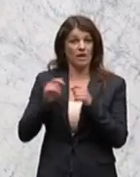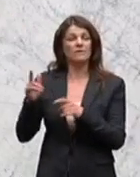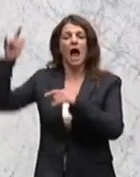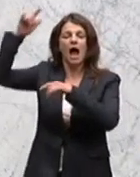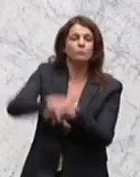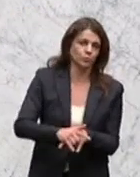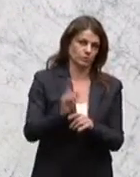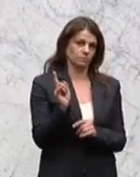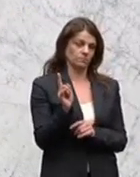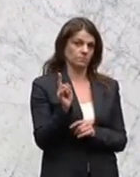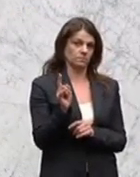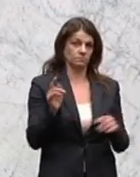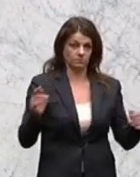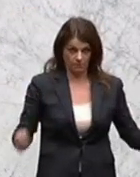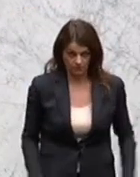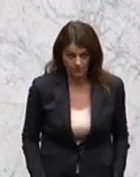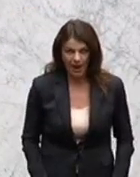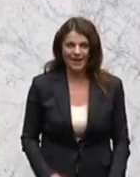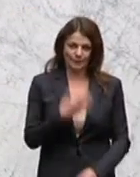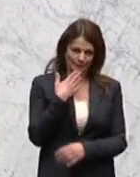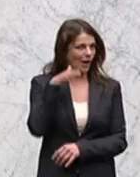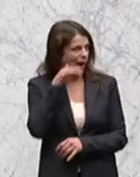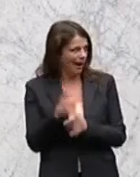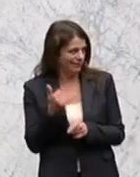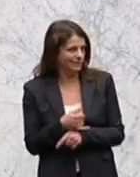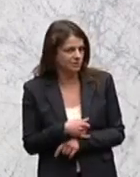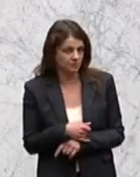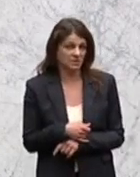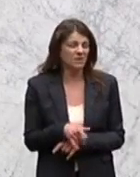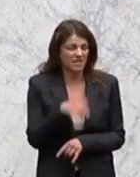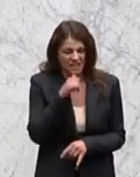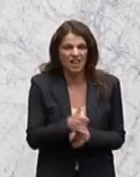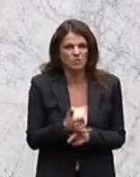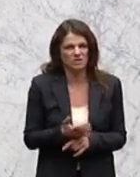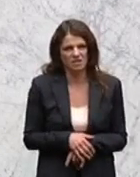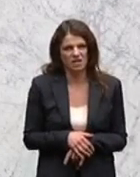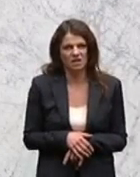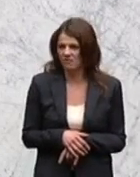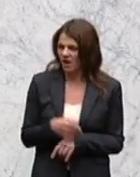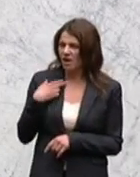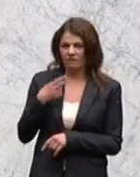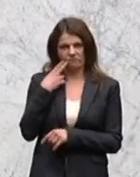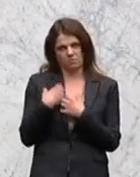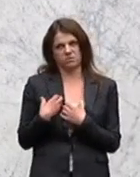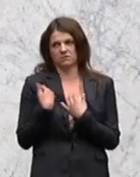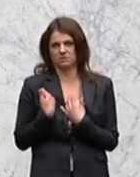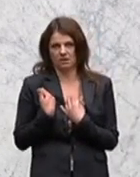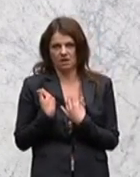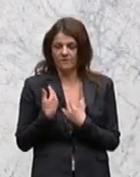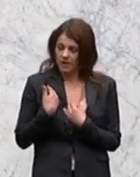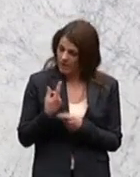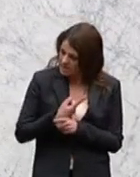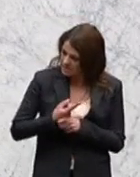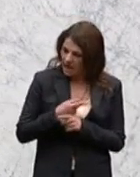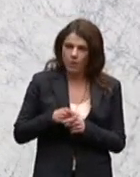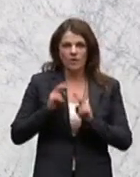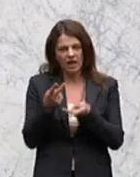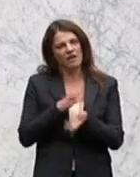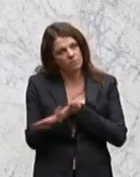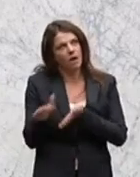dürfen die Unternehmer nicht durch Vorschriften ersticken. Ich habe beim letzten Plenum schon ein paar Beispiele erwähnt, wie es so manchem